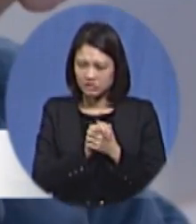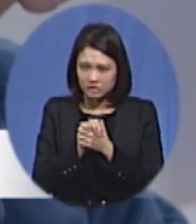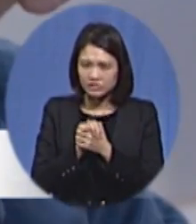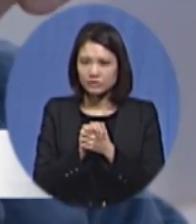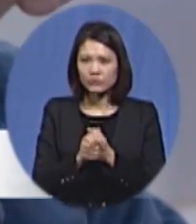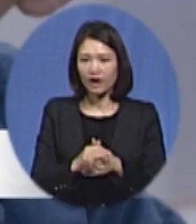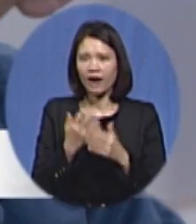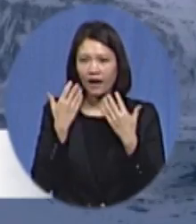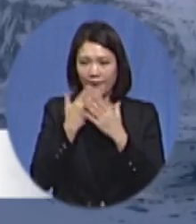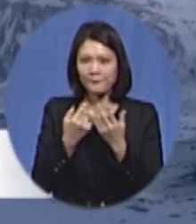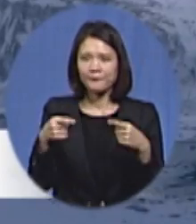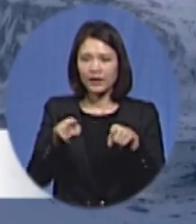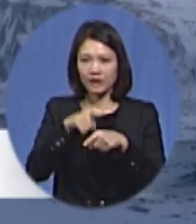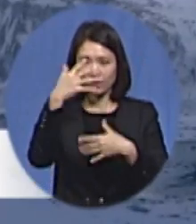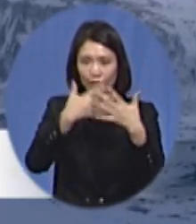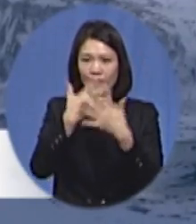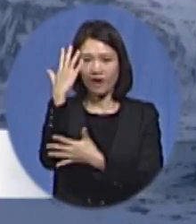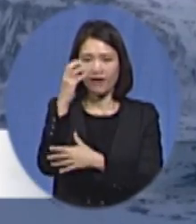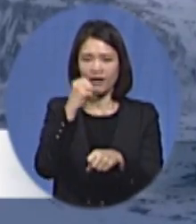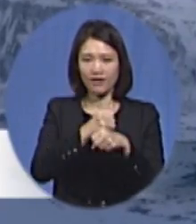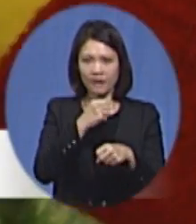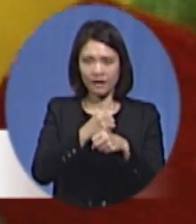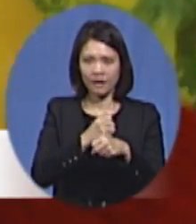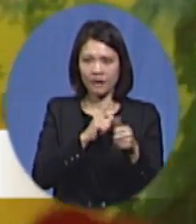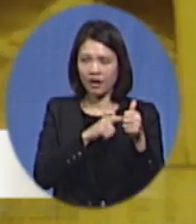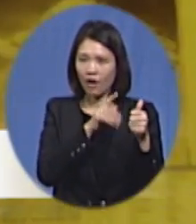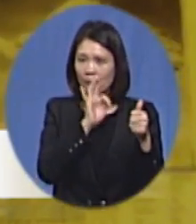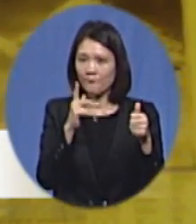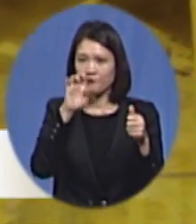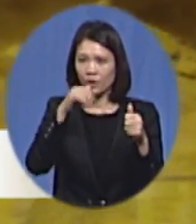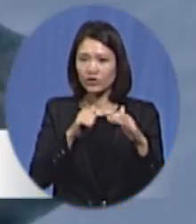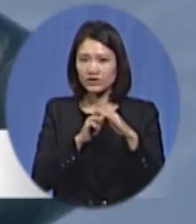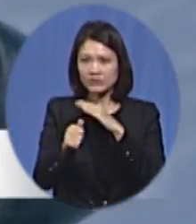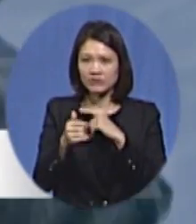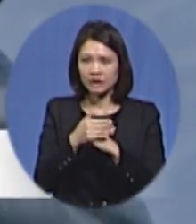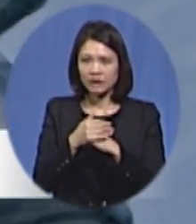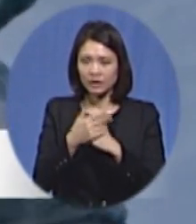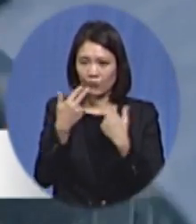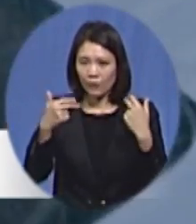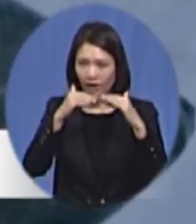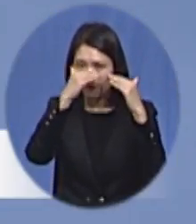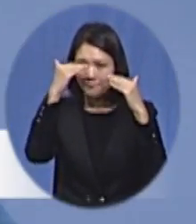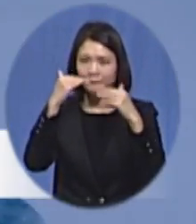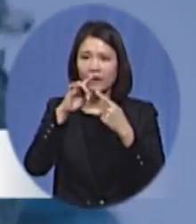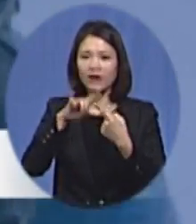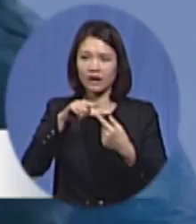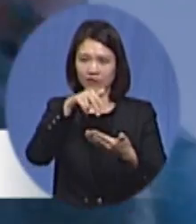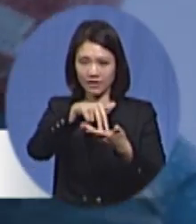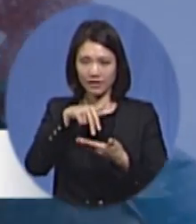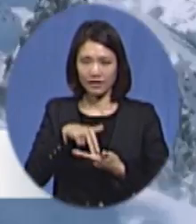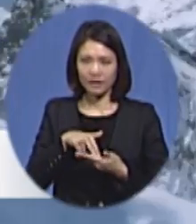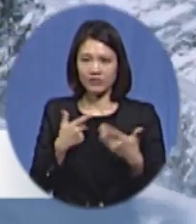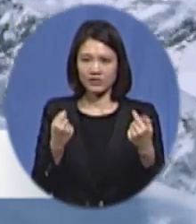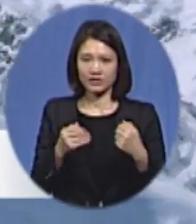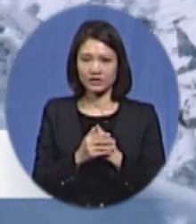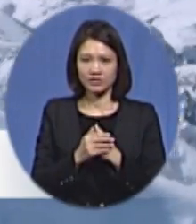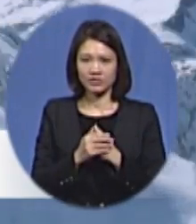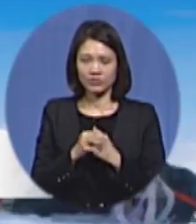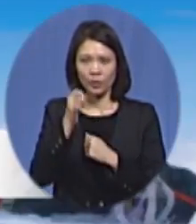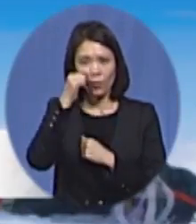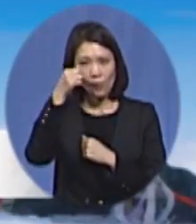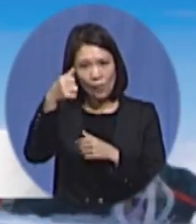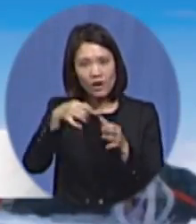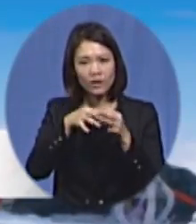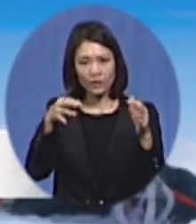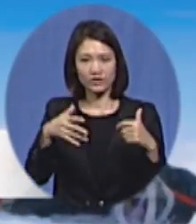히말라야. 산악인 어몽길 대장과 박무택 대원의 관계처럼 황정민과 정우 또한 5개월의